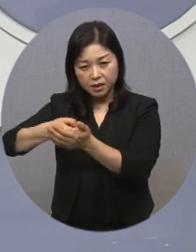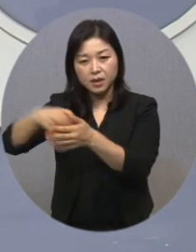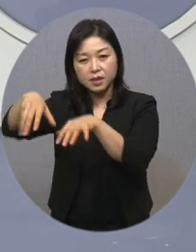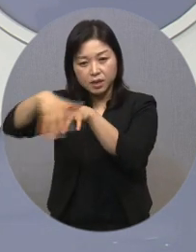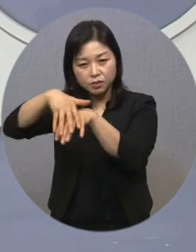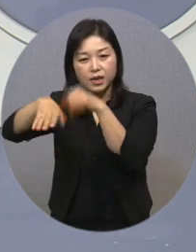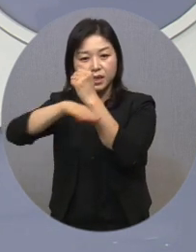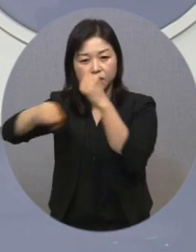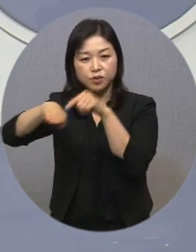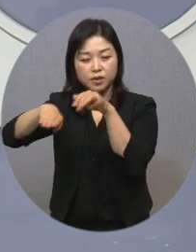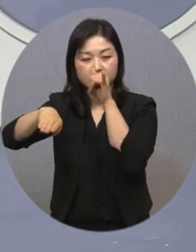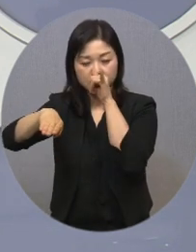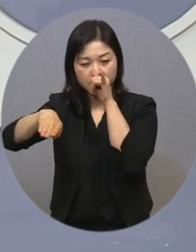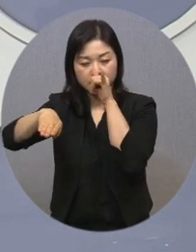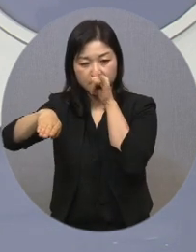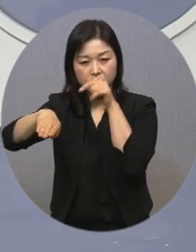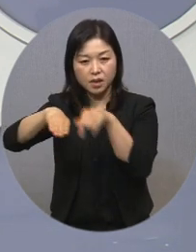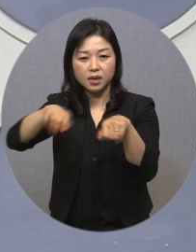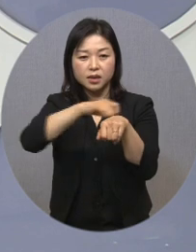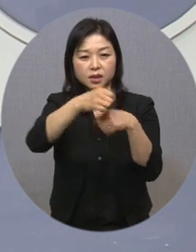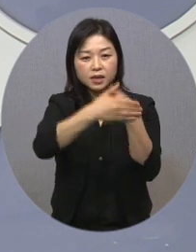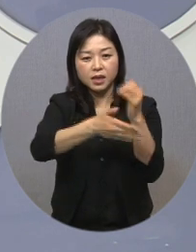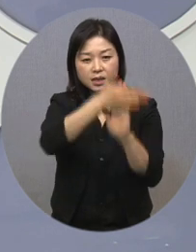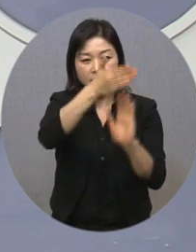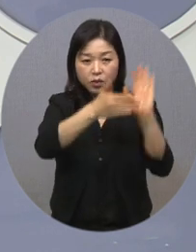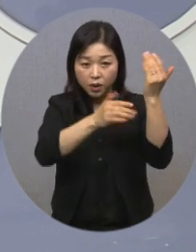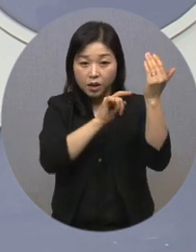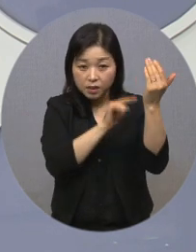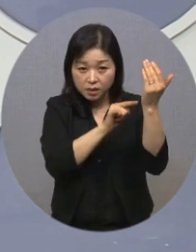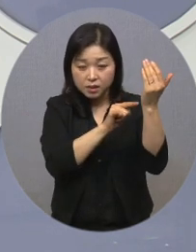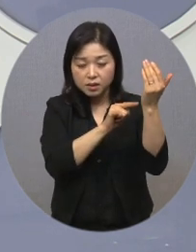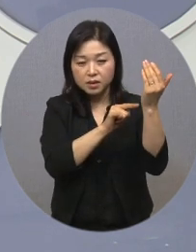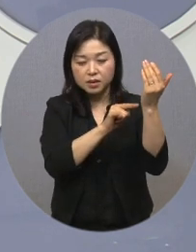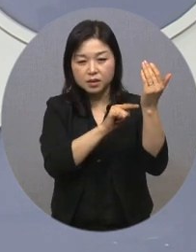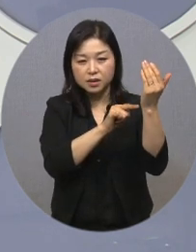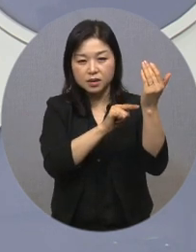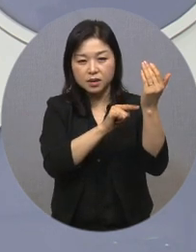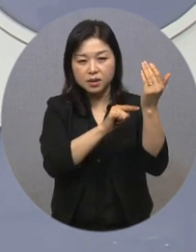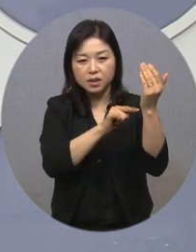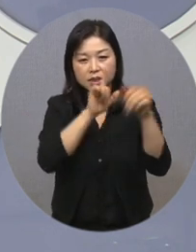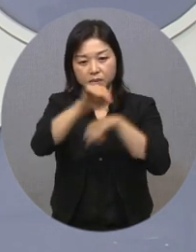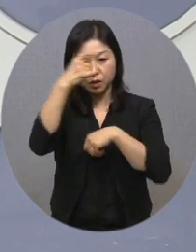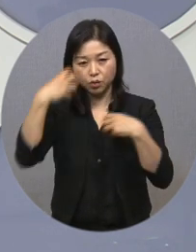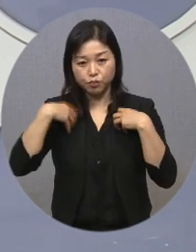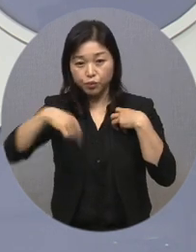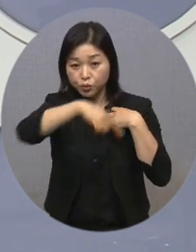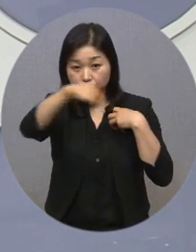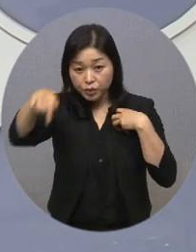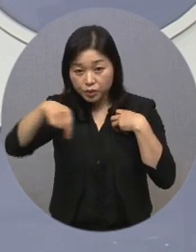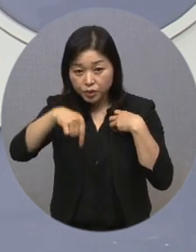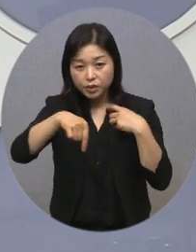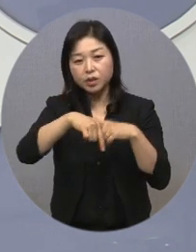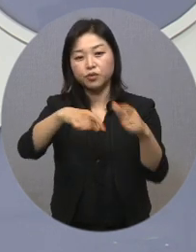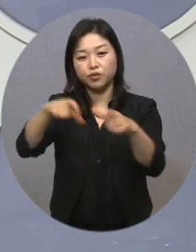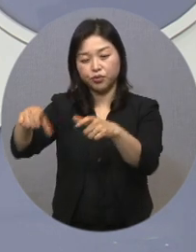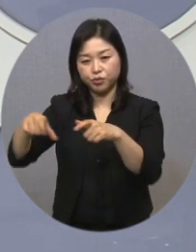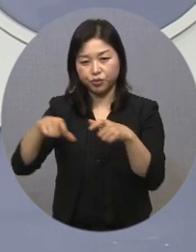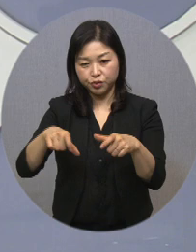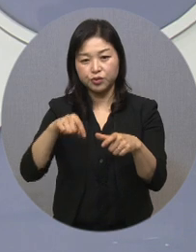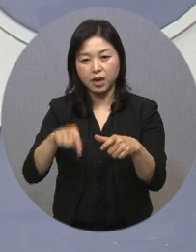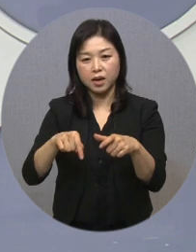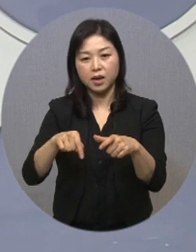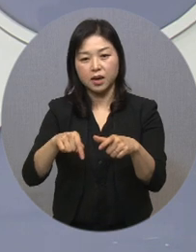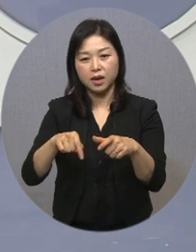기준인데, 특례시가 되어지는 지자체는 지금 각 구가,